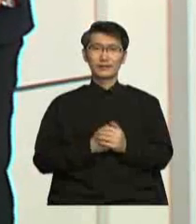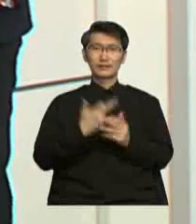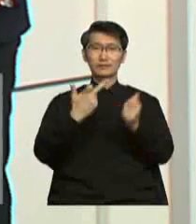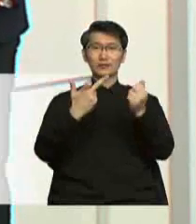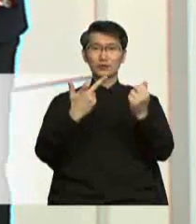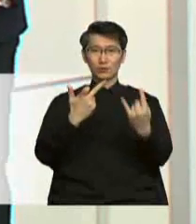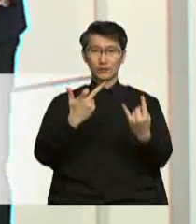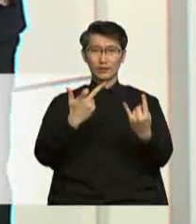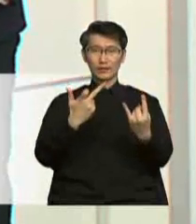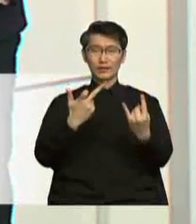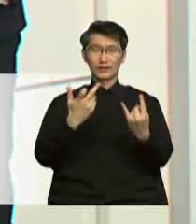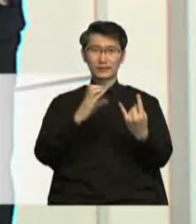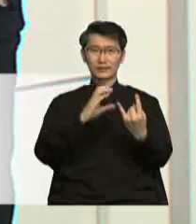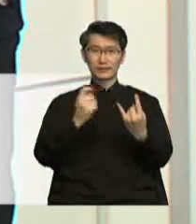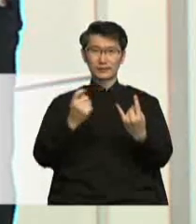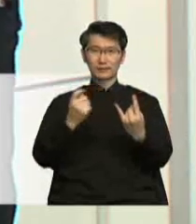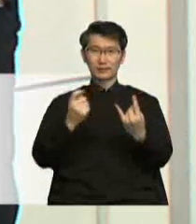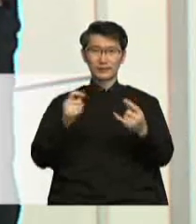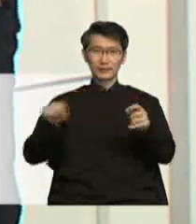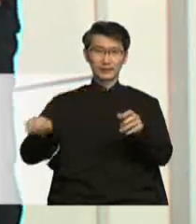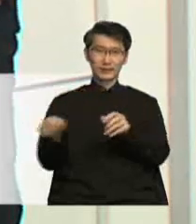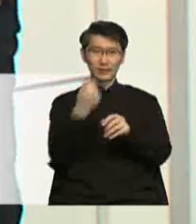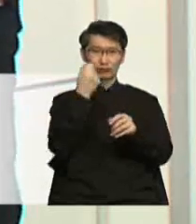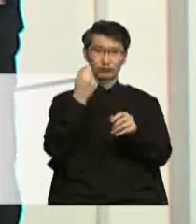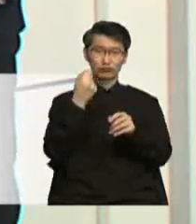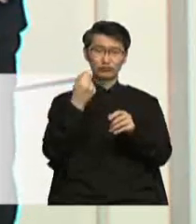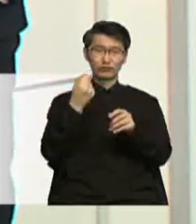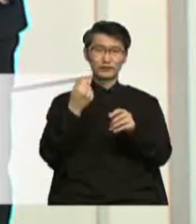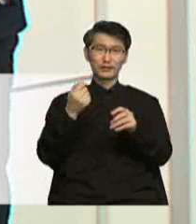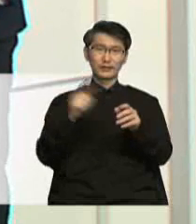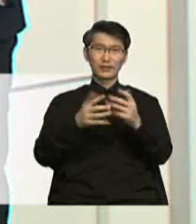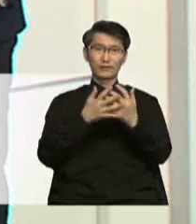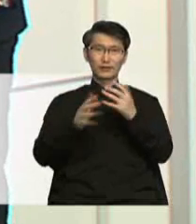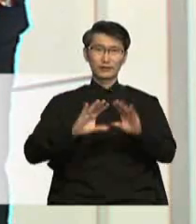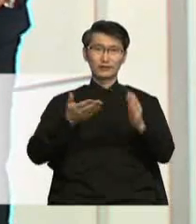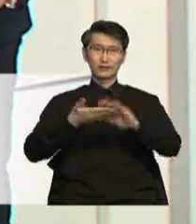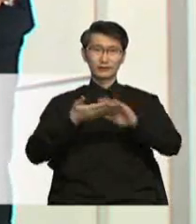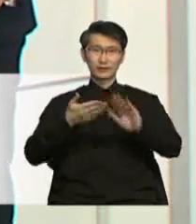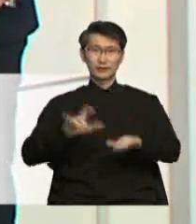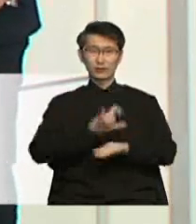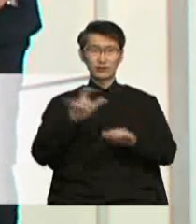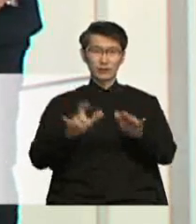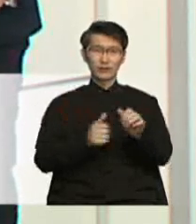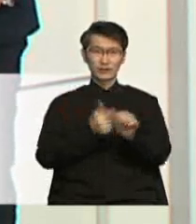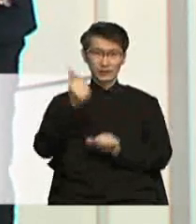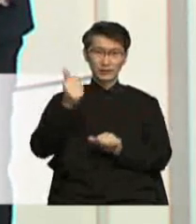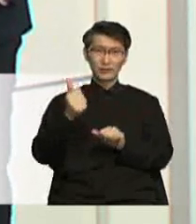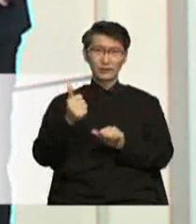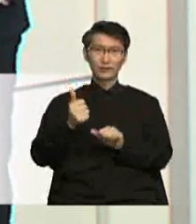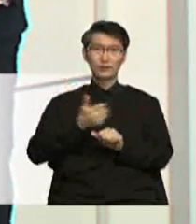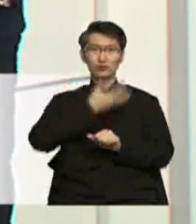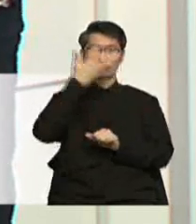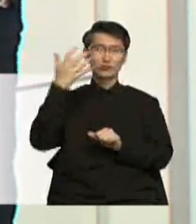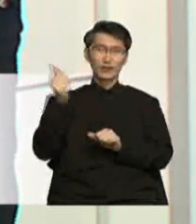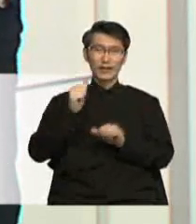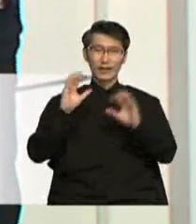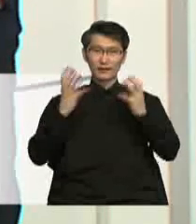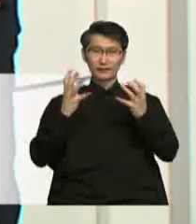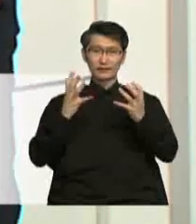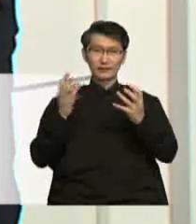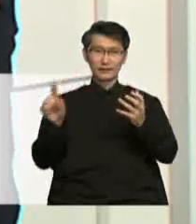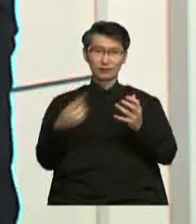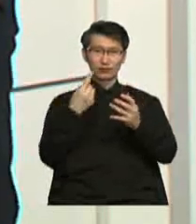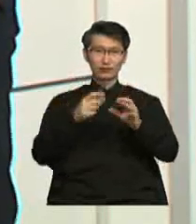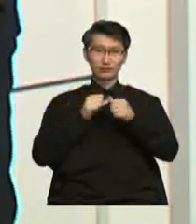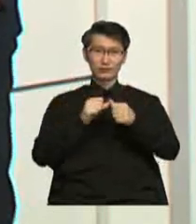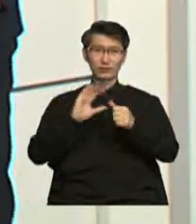제17회 딜라이브 케이블 TV기 초등학교 야구 대회에 막이 올랐습니다. 코로나19를 딛고 야구 꿈나무들이 실력을 겨루는 현장을 카메라에